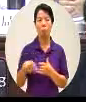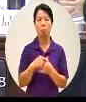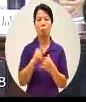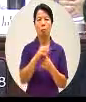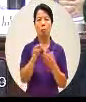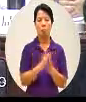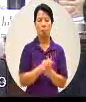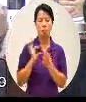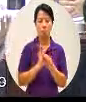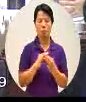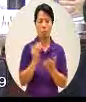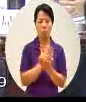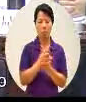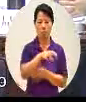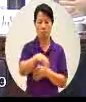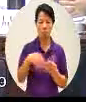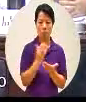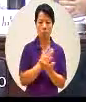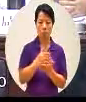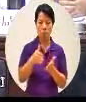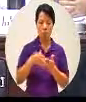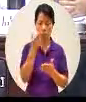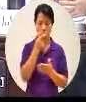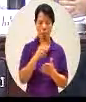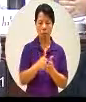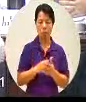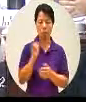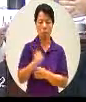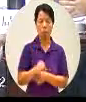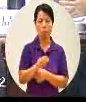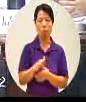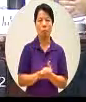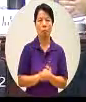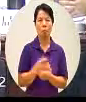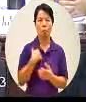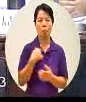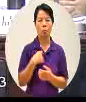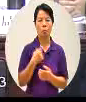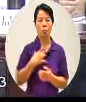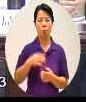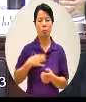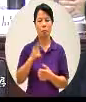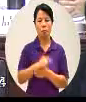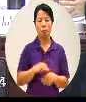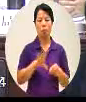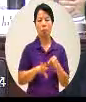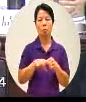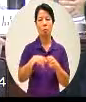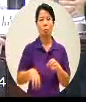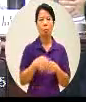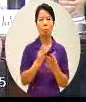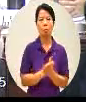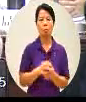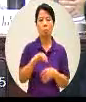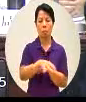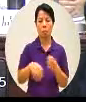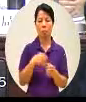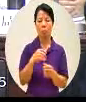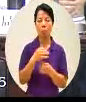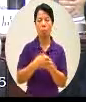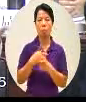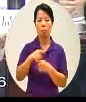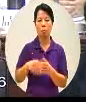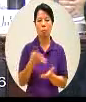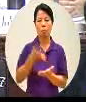要去实施环评，那环评的时候他们会有承诺，那我据我了解南区厂哈它的环评的一个承诺应该是